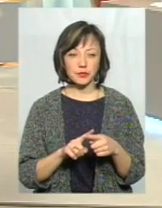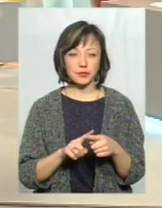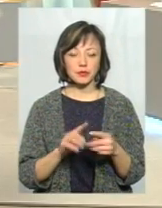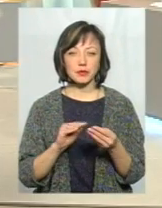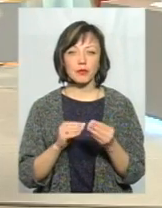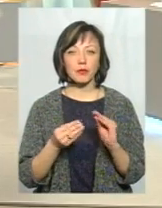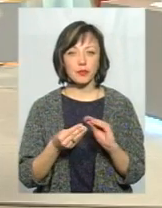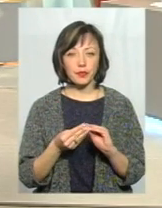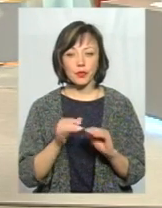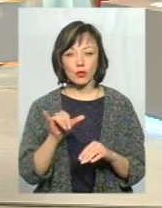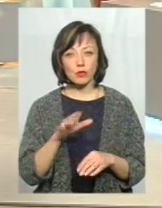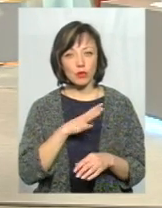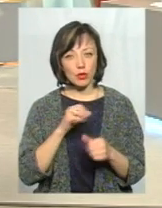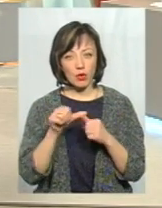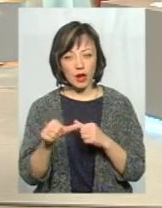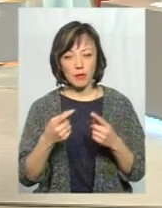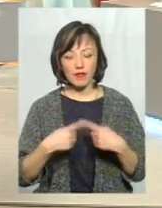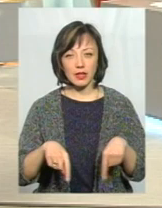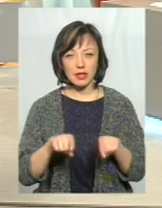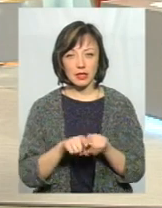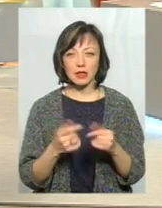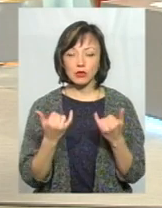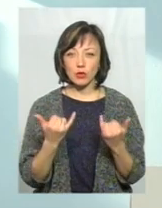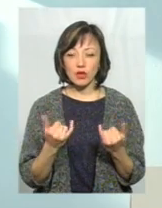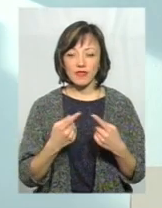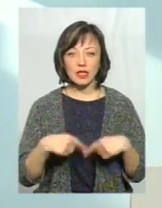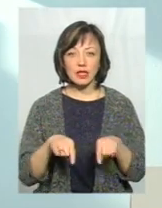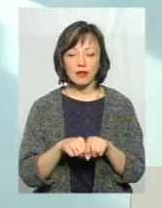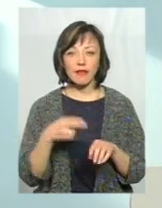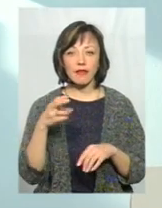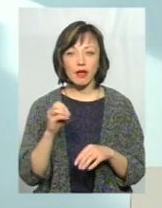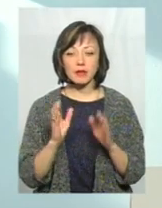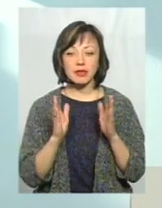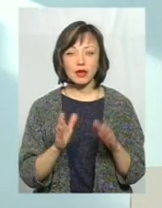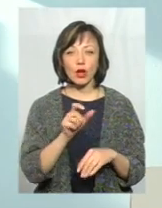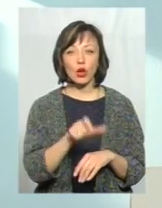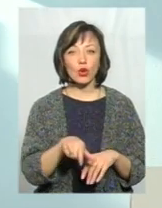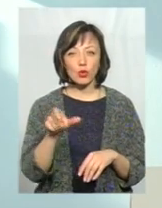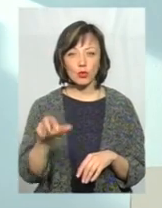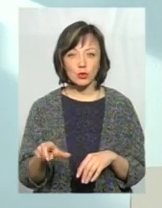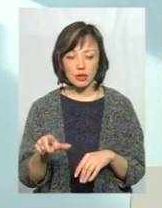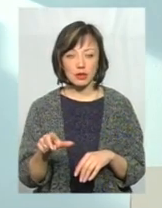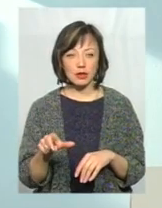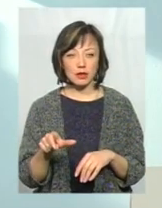цими проблемами, в них були окремі відділення. На сьогодні відділень, де би тільки були люди з